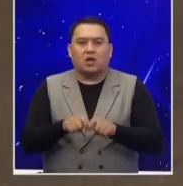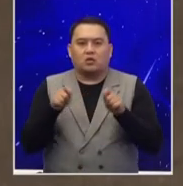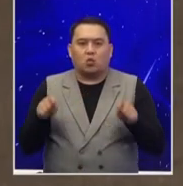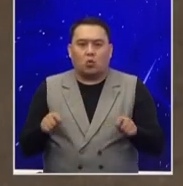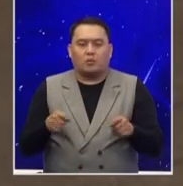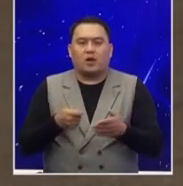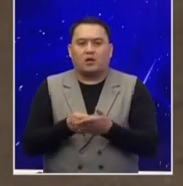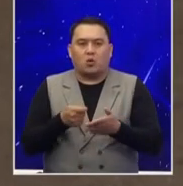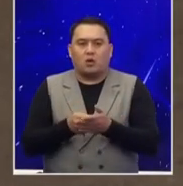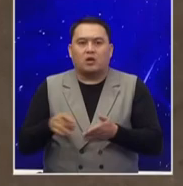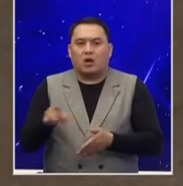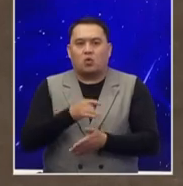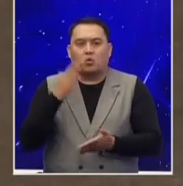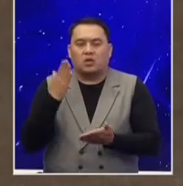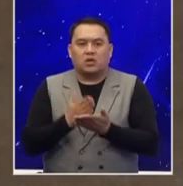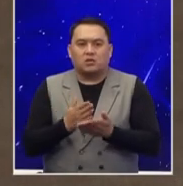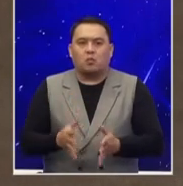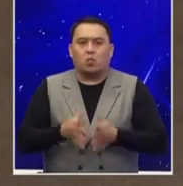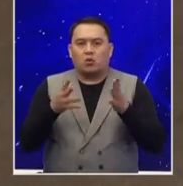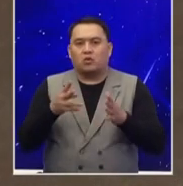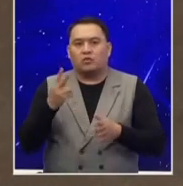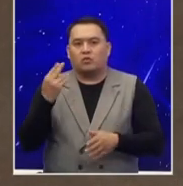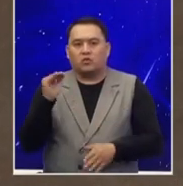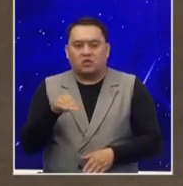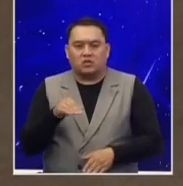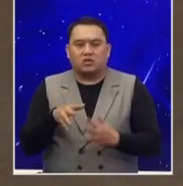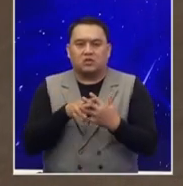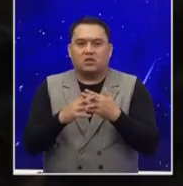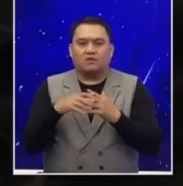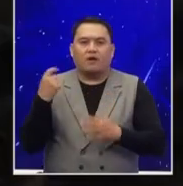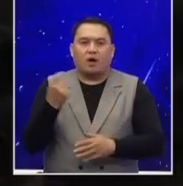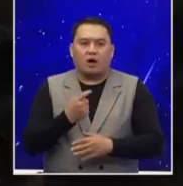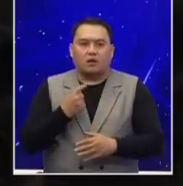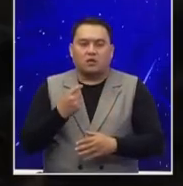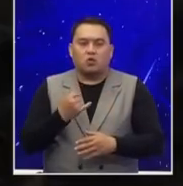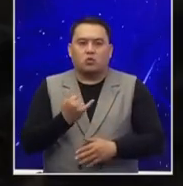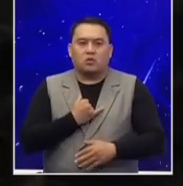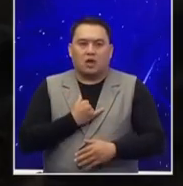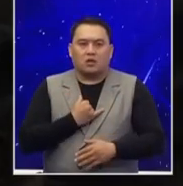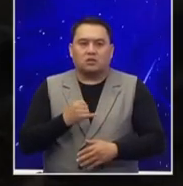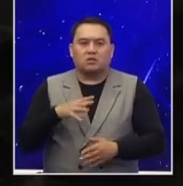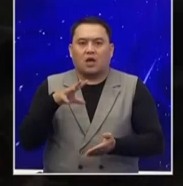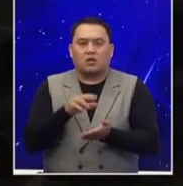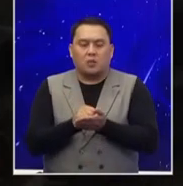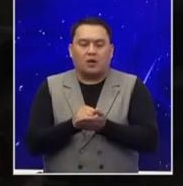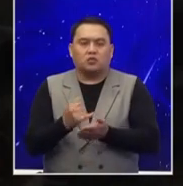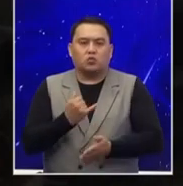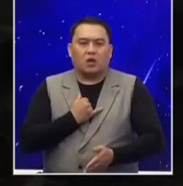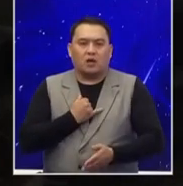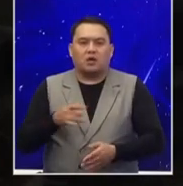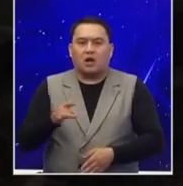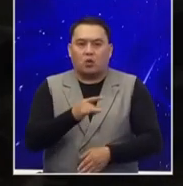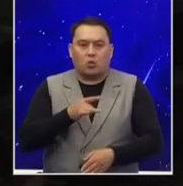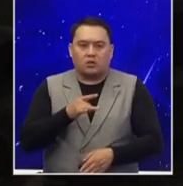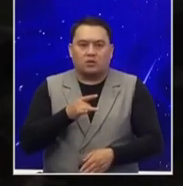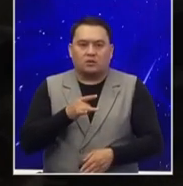лошадей. Районы действуют более 2600 крестьянских хозяйств. Но в последнее время у нас еще занимается у нас районы